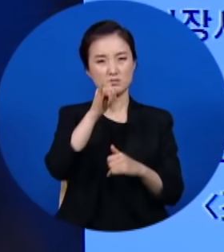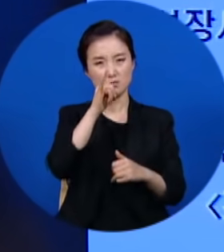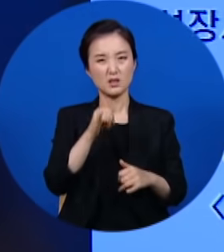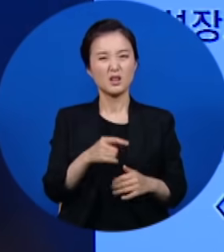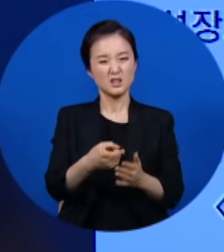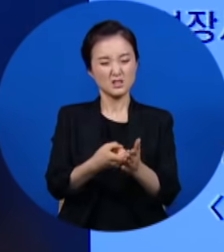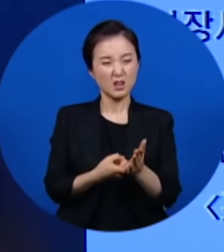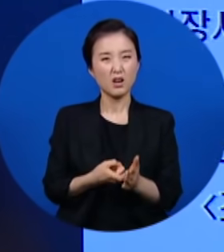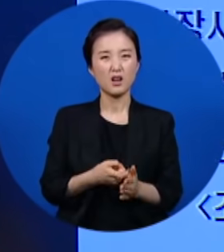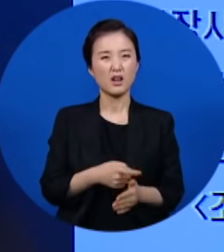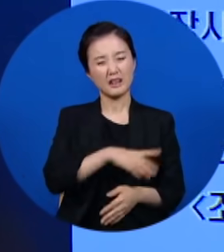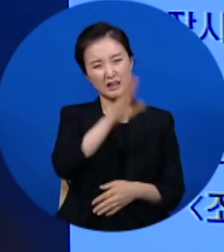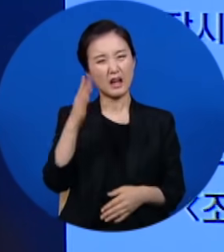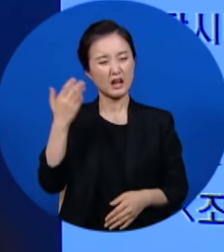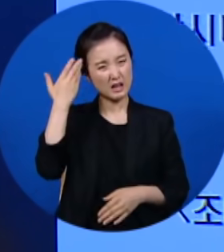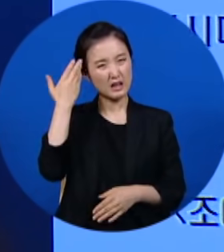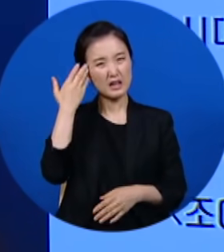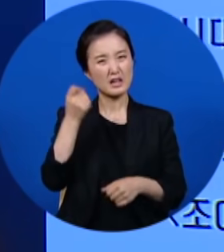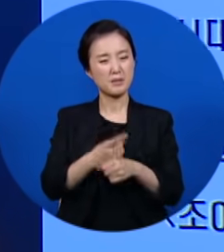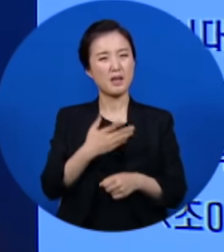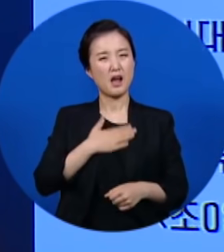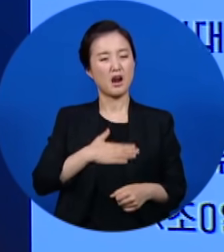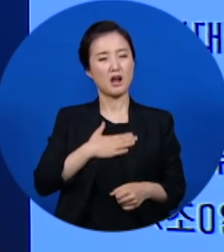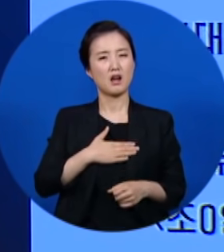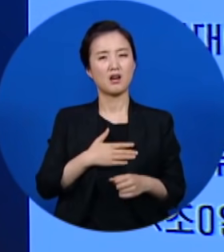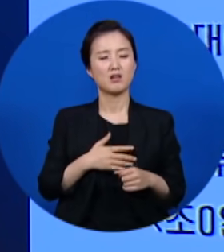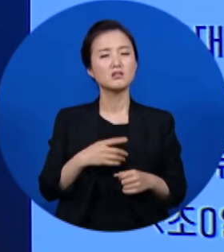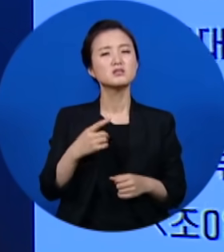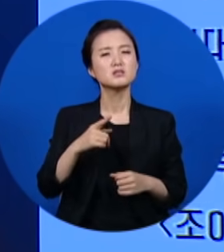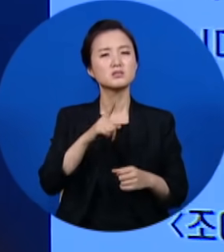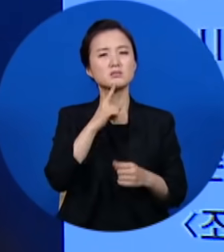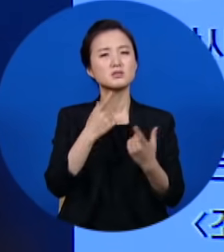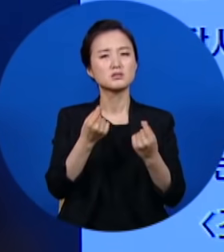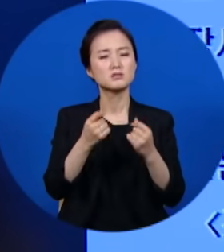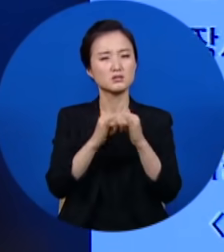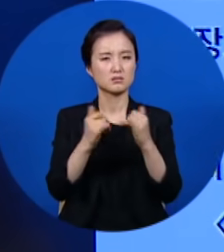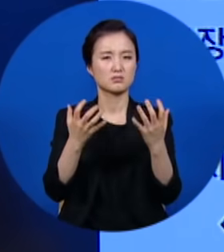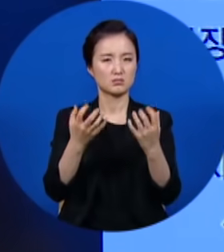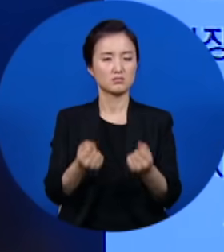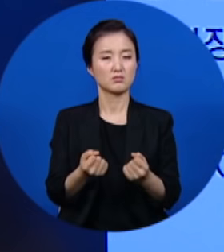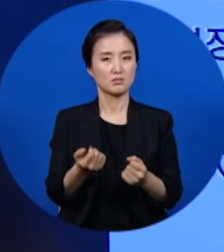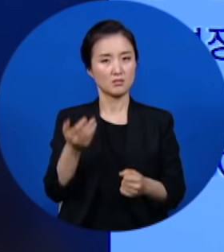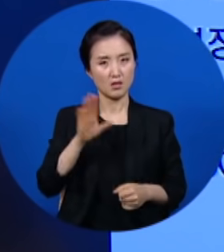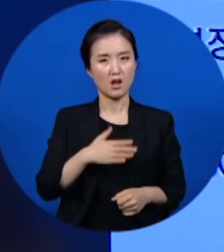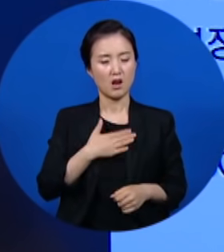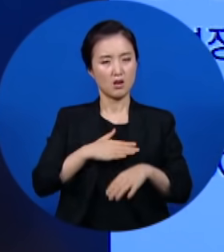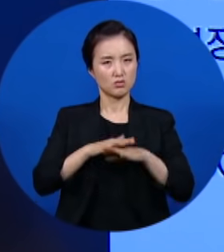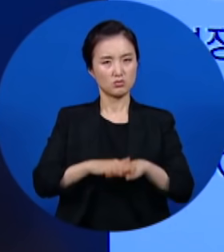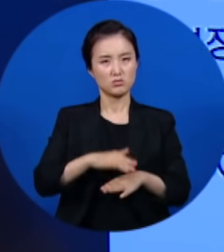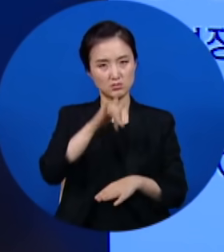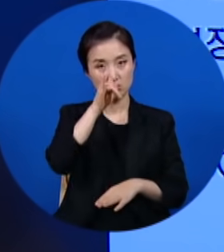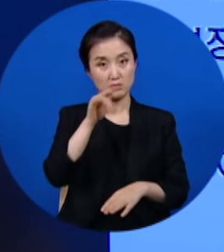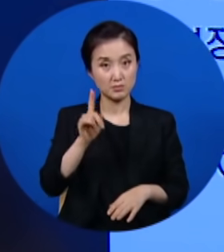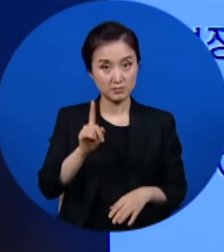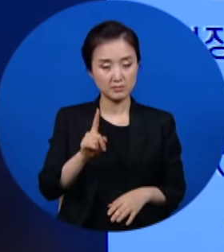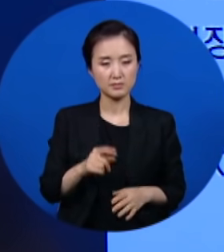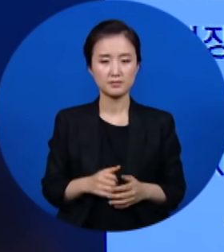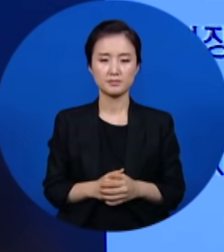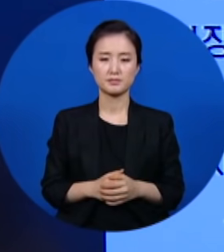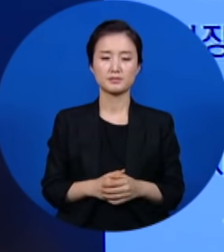지금 그런 표정들이 지거든요 그런데 우리가 알아야 될 게 뭐냐면 지난 삼 사십 년 동안